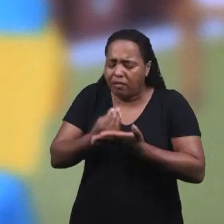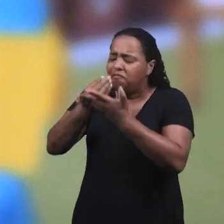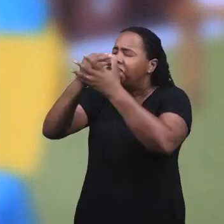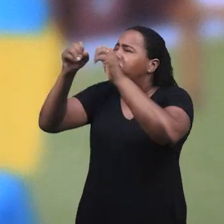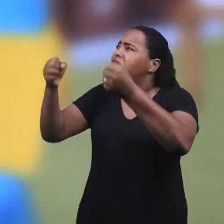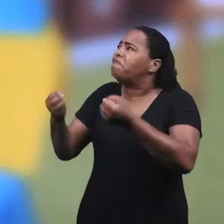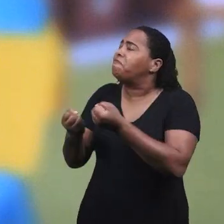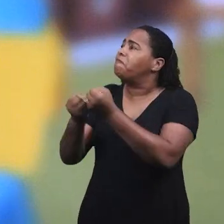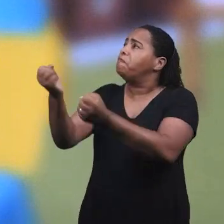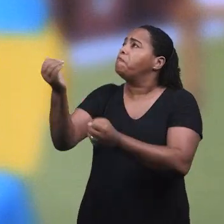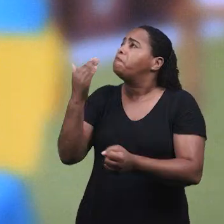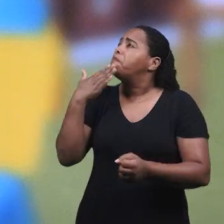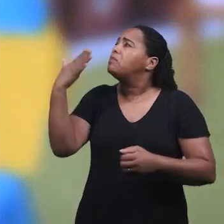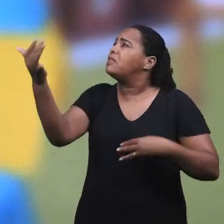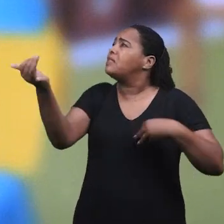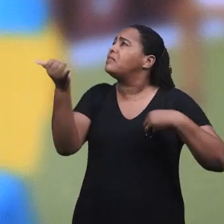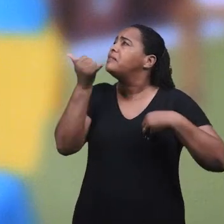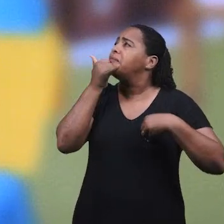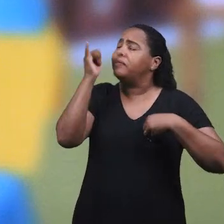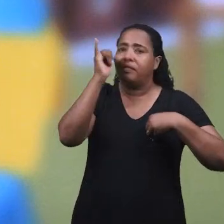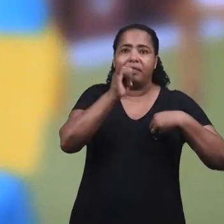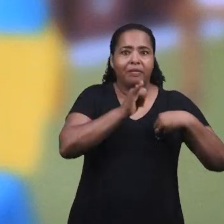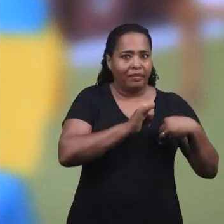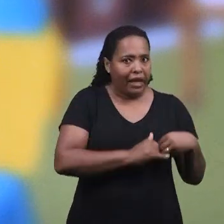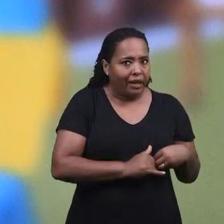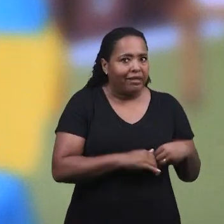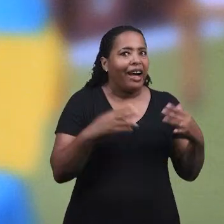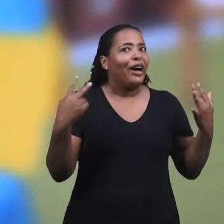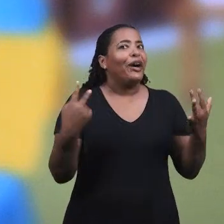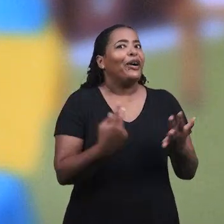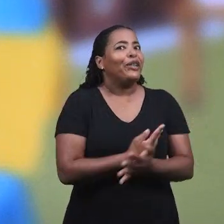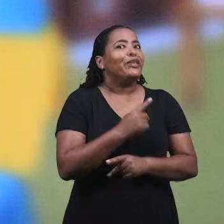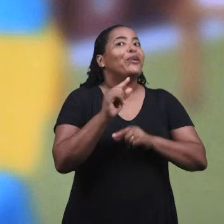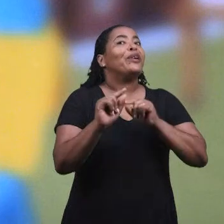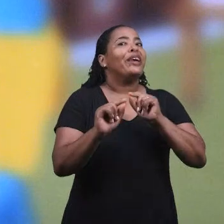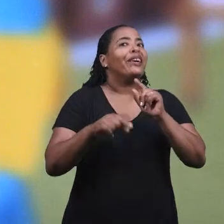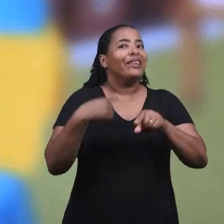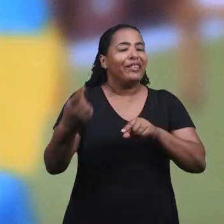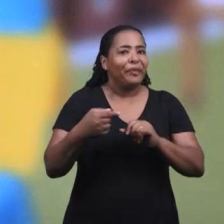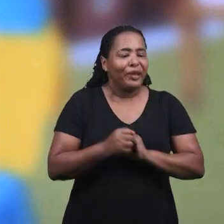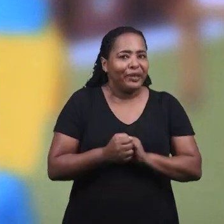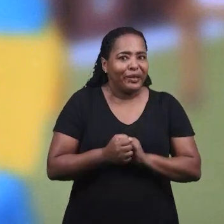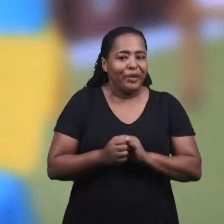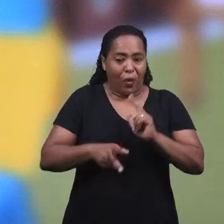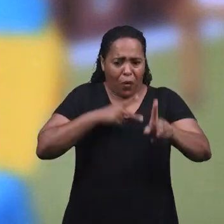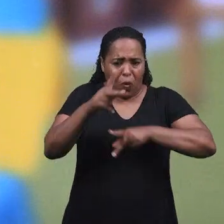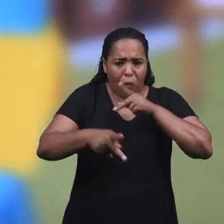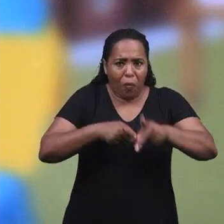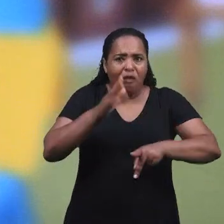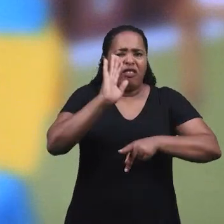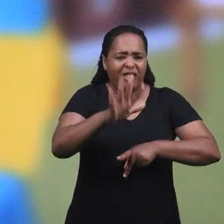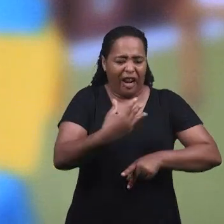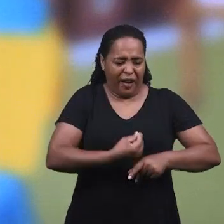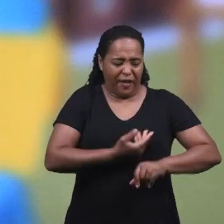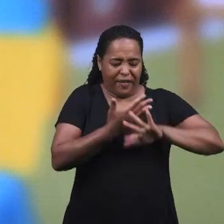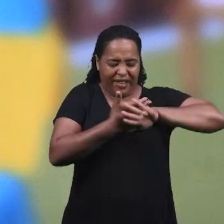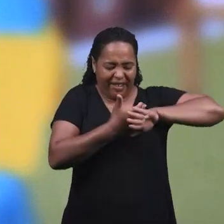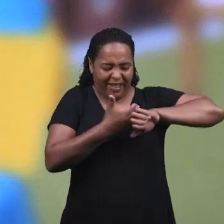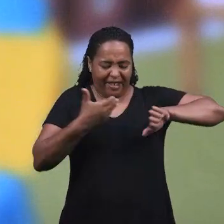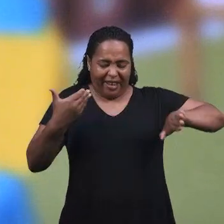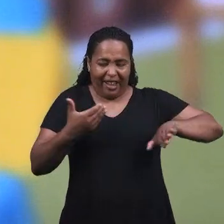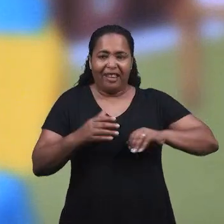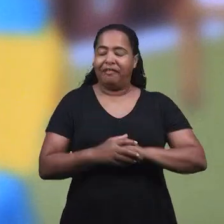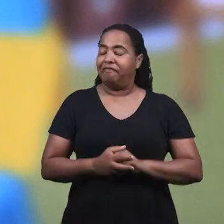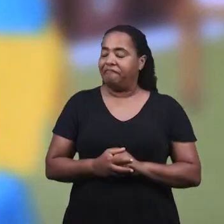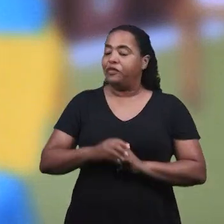l'autel de Dieu. Il a demandé pardon des péchés. Une fois qu'ils ont fait cela, maintenant, le peuple, il était en sanctification.